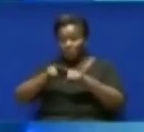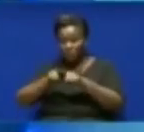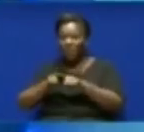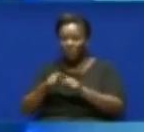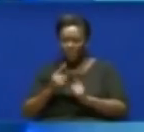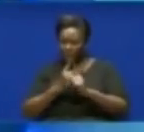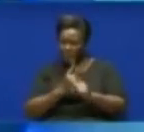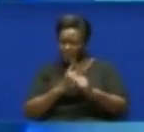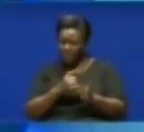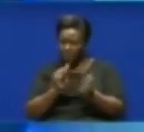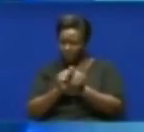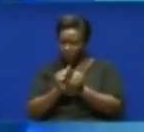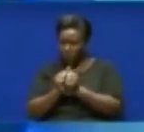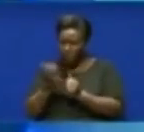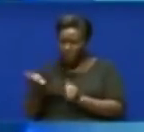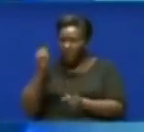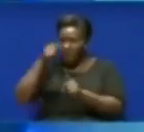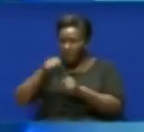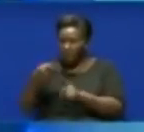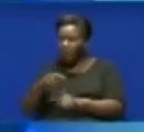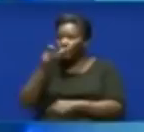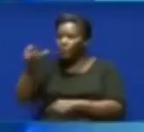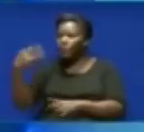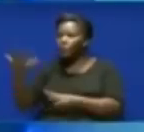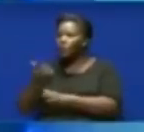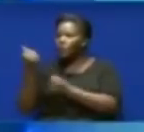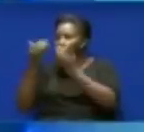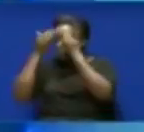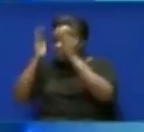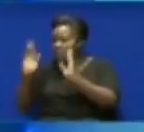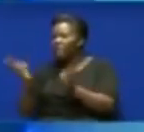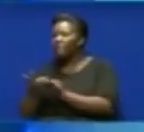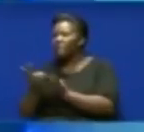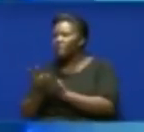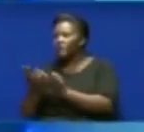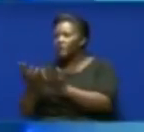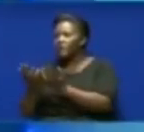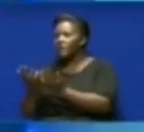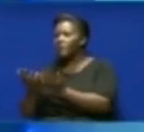ili kuiwezesha jamii kuwa na ufahamu wa kutosha na kuchukua tahadhari.